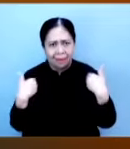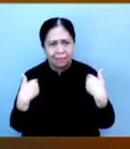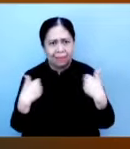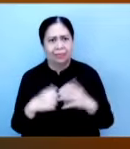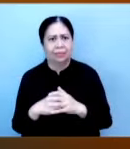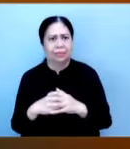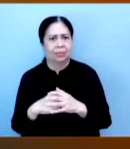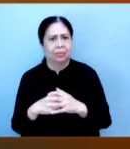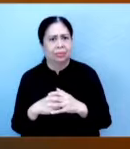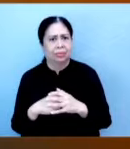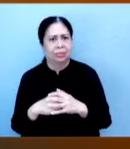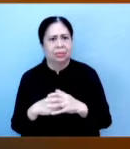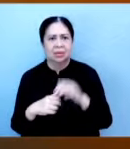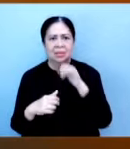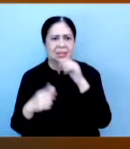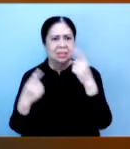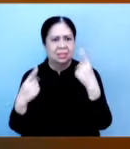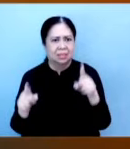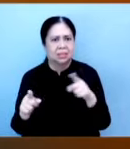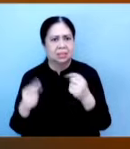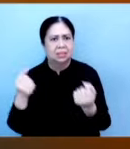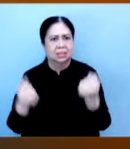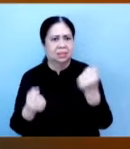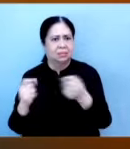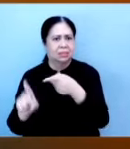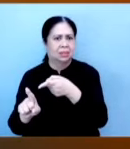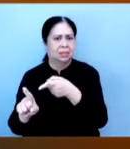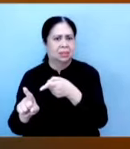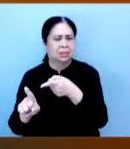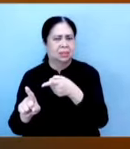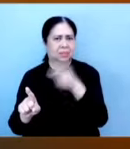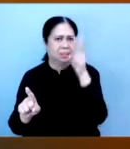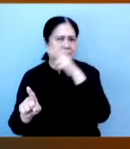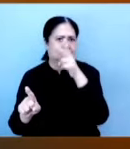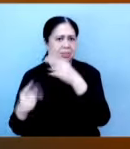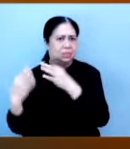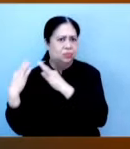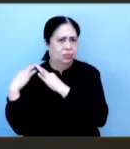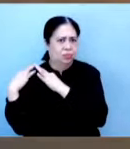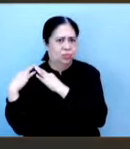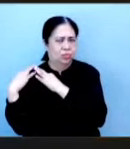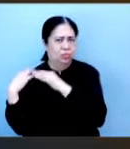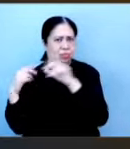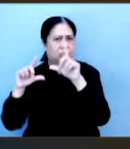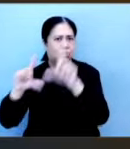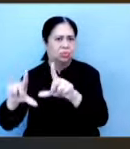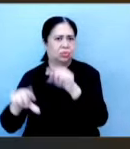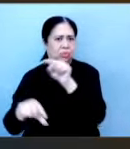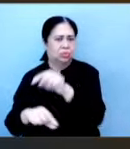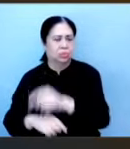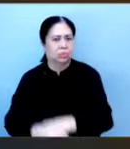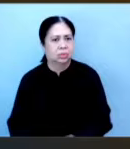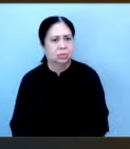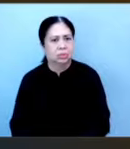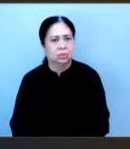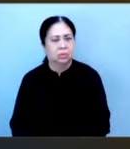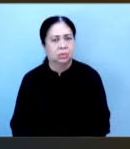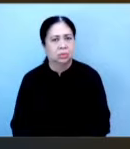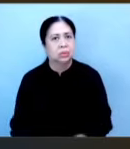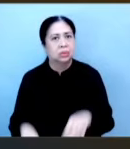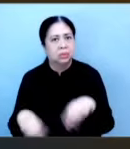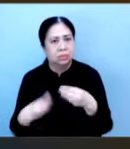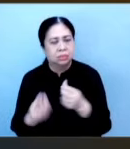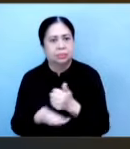effective ang driver talaga kasi siya ang nag-drive doon sa kanya ang liability sir Nagbigay na ng